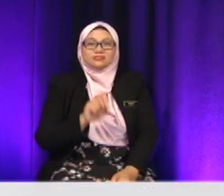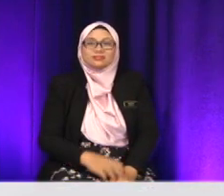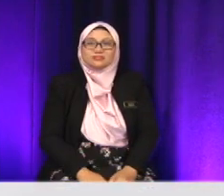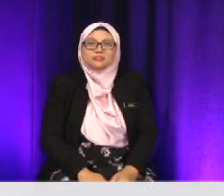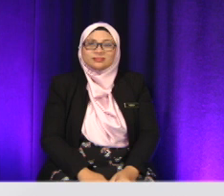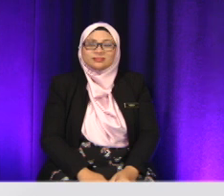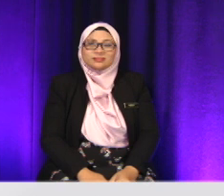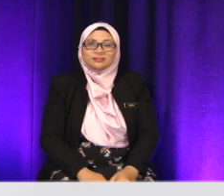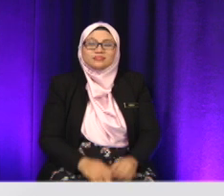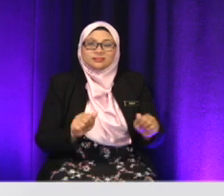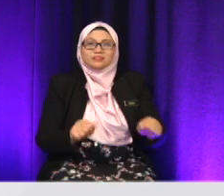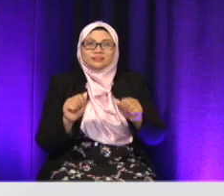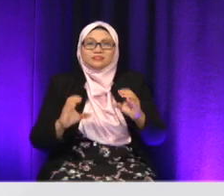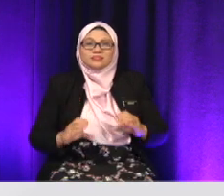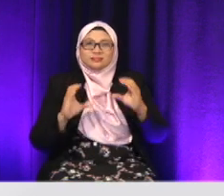fungsi